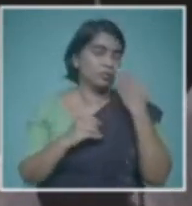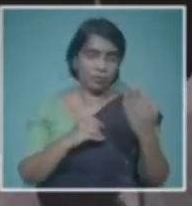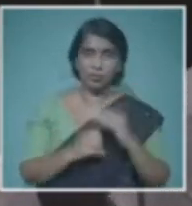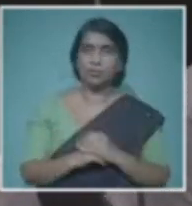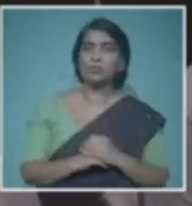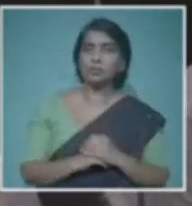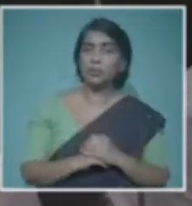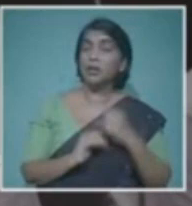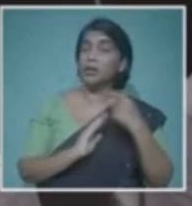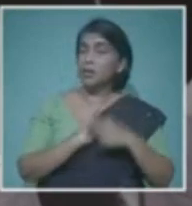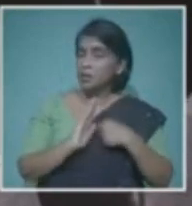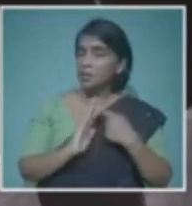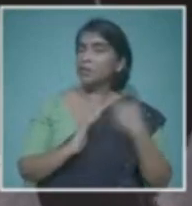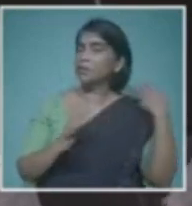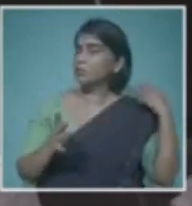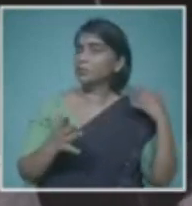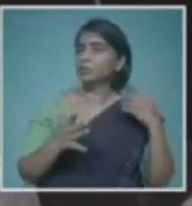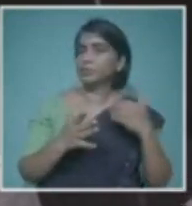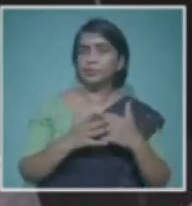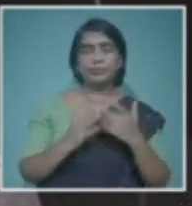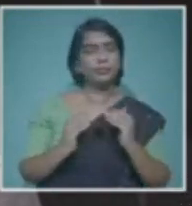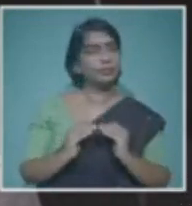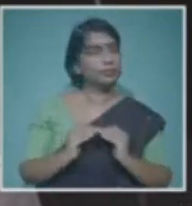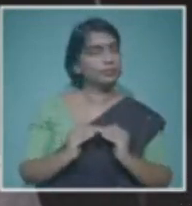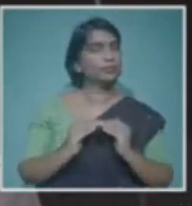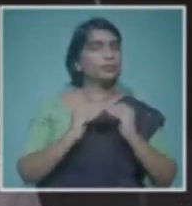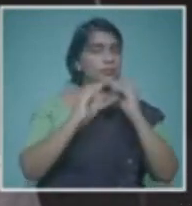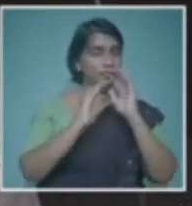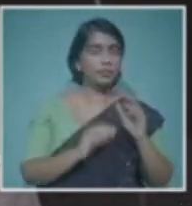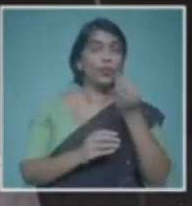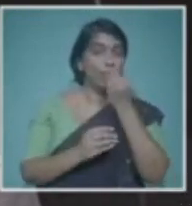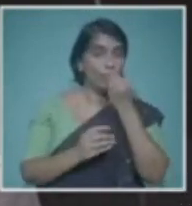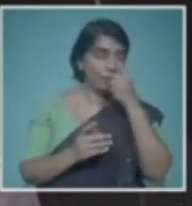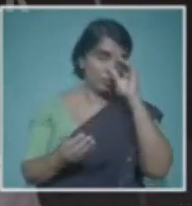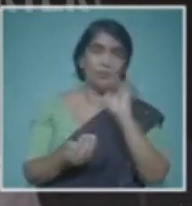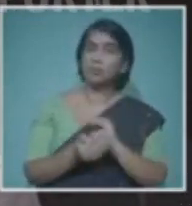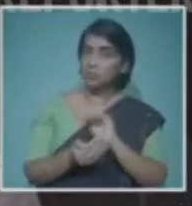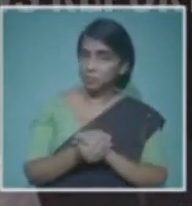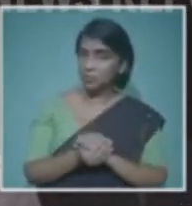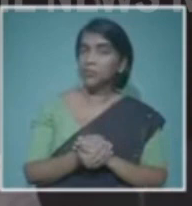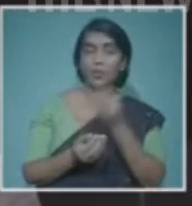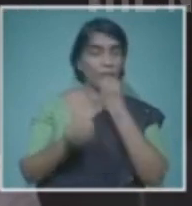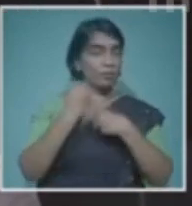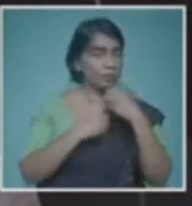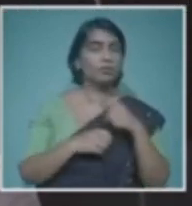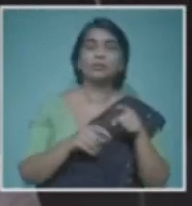පොදුවේ අපි ගත්තාම රටේ කාලයක් තිස්සේ වර්ධනය වෙමින් තිබ්බ ආහාර සුරක්ෂිතතාවය